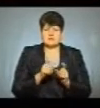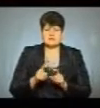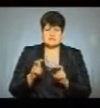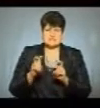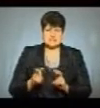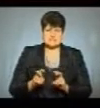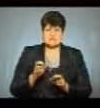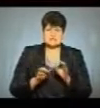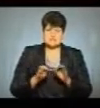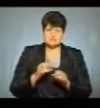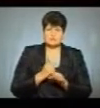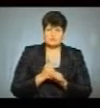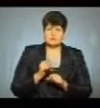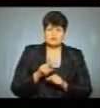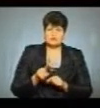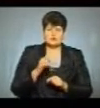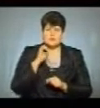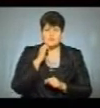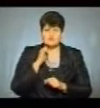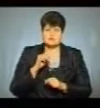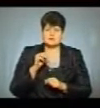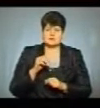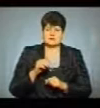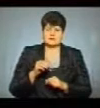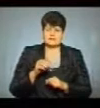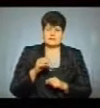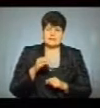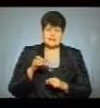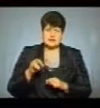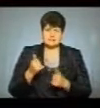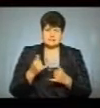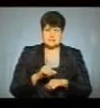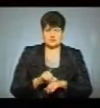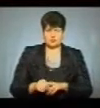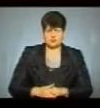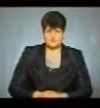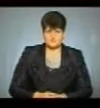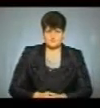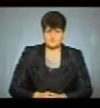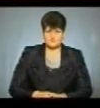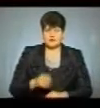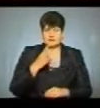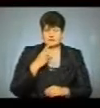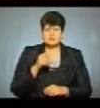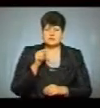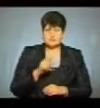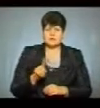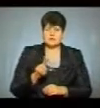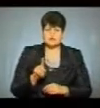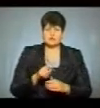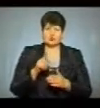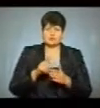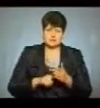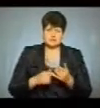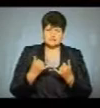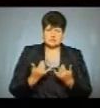засідання, це зробили через те, що бабуся Тетяни Подвашецької зараз за кордоном. Зважаючи на те, що довіритель на даний